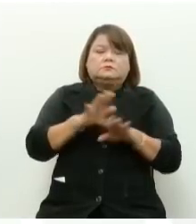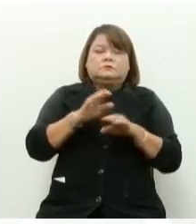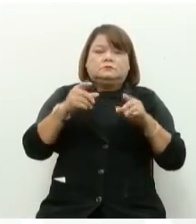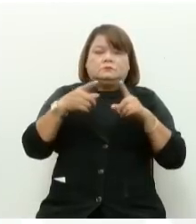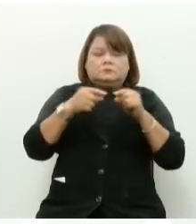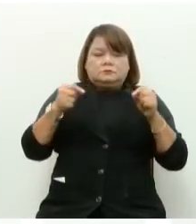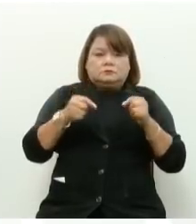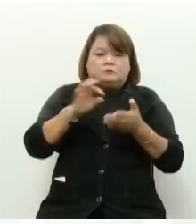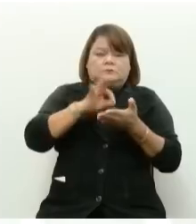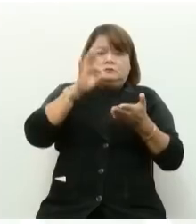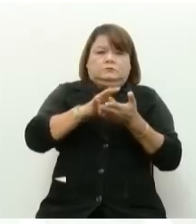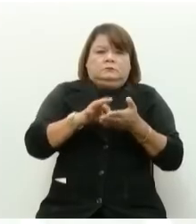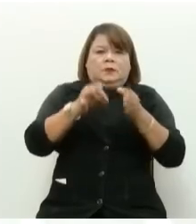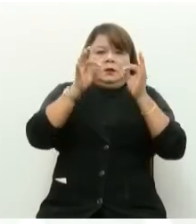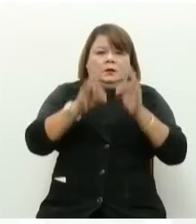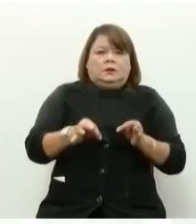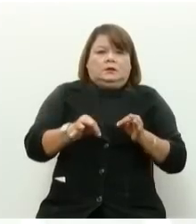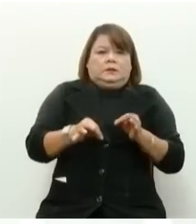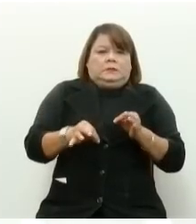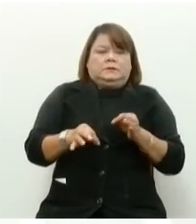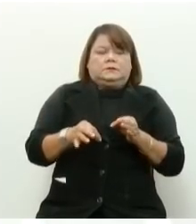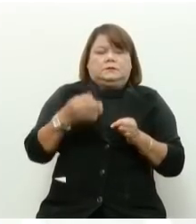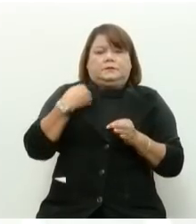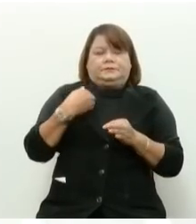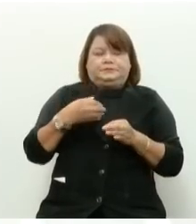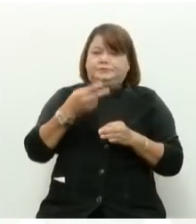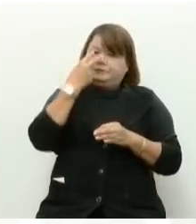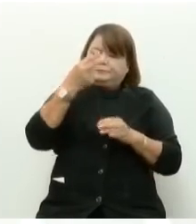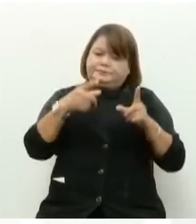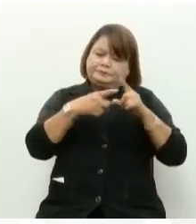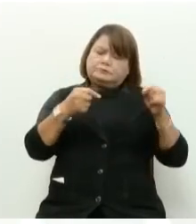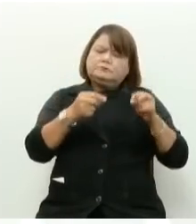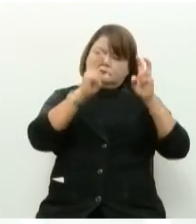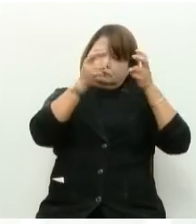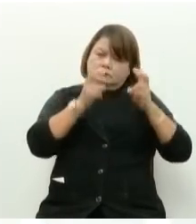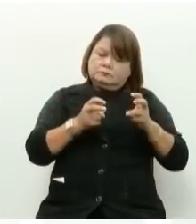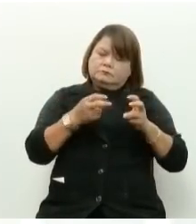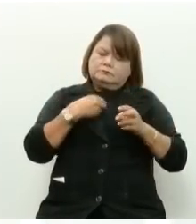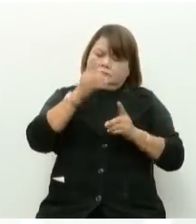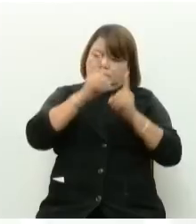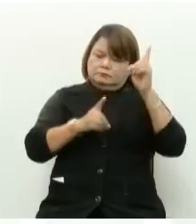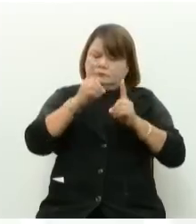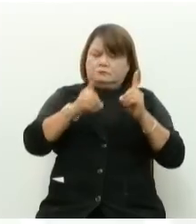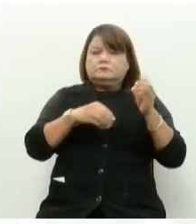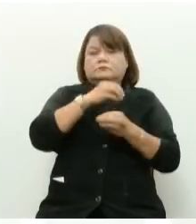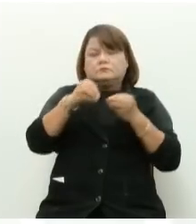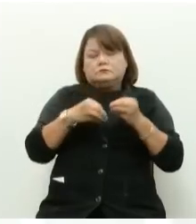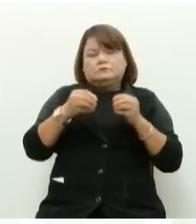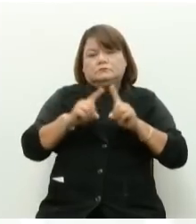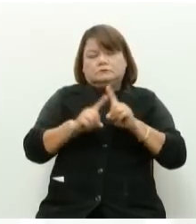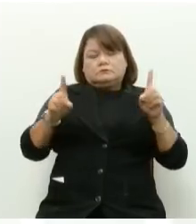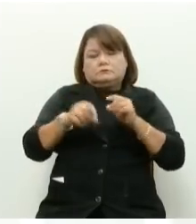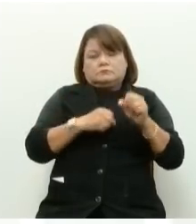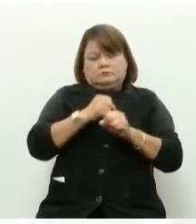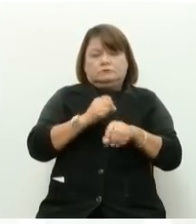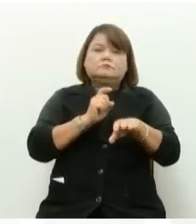บันทึกข้อตกลงในการพัฒนางานหรือประเด็นท้าทายเราประเมินแต่ละรอบแล้วแต่ละปีก็มีระยะ